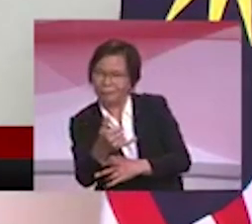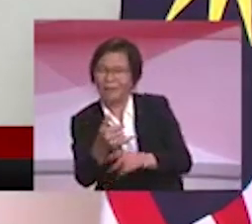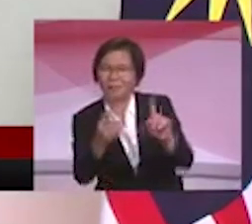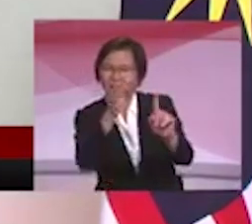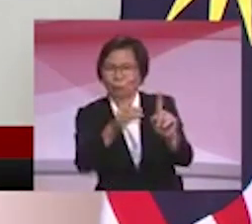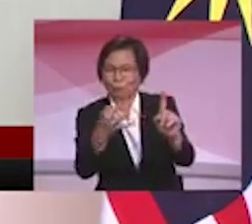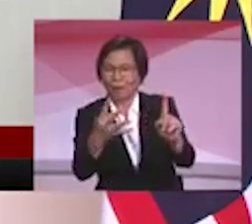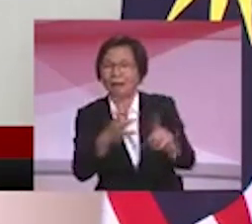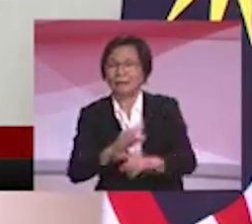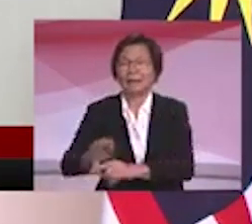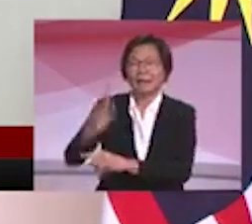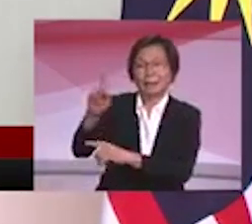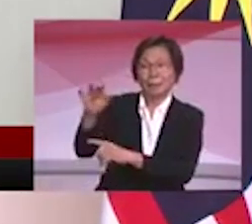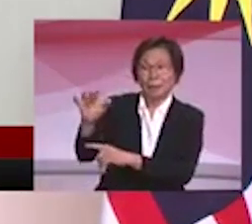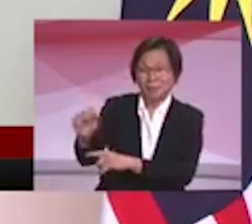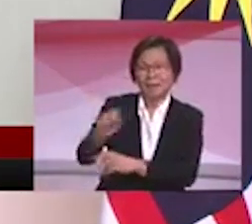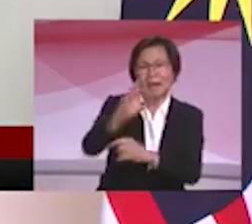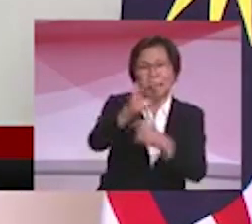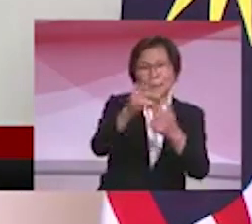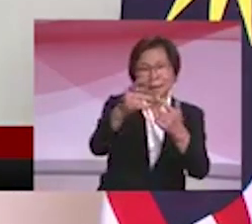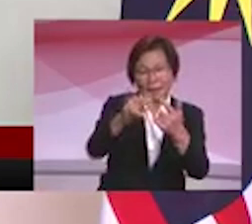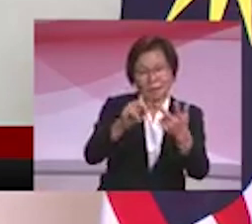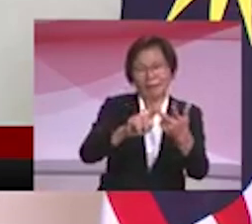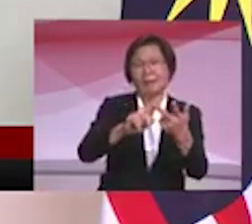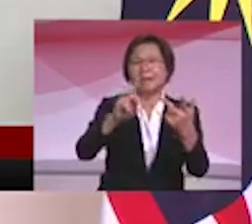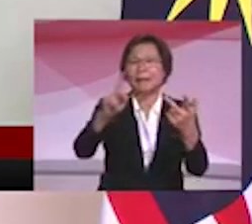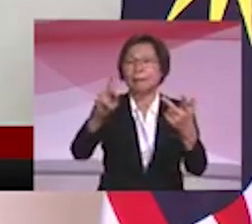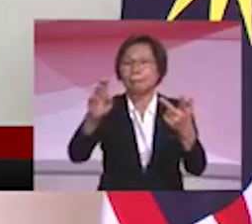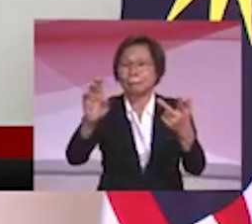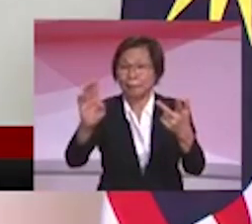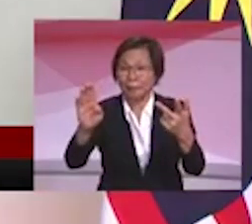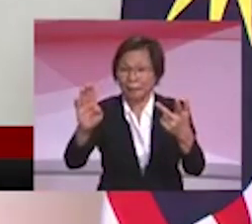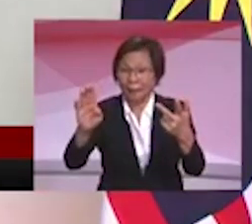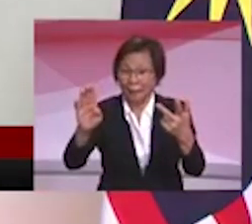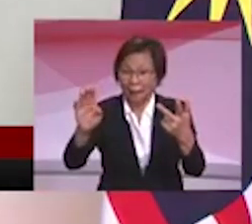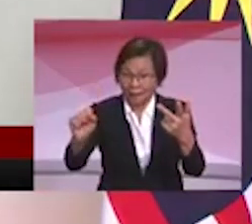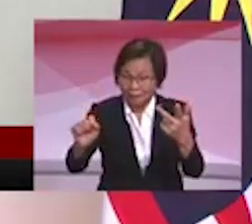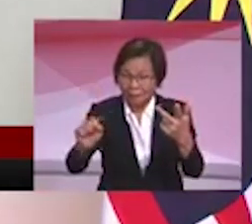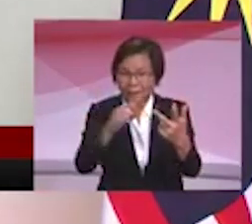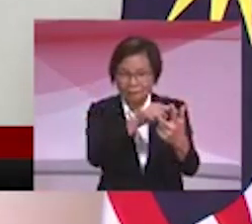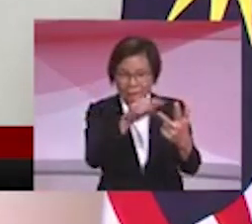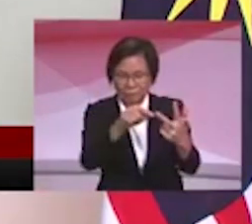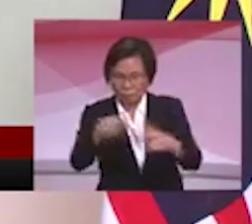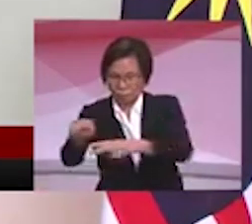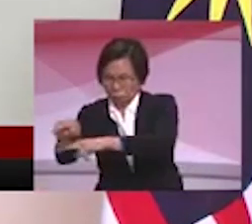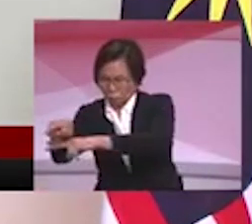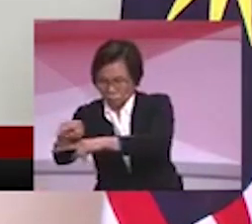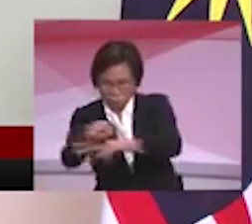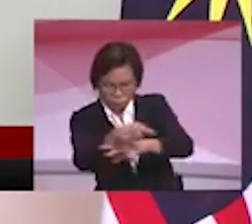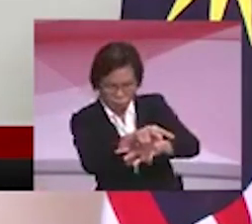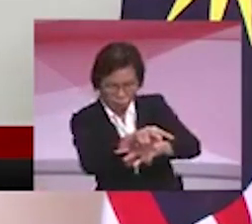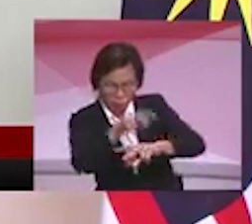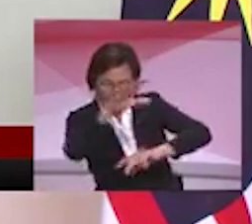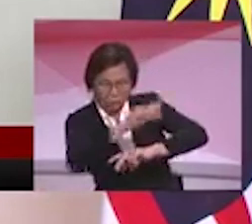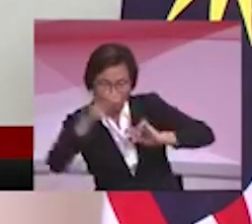KBS, MKN dan KKM akan turut memantau dan membuat penilaian pematuhan